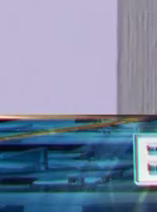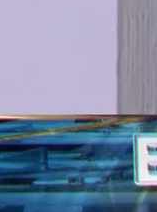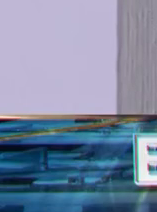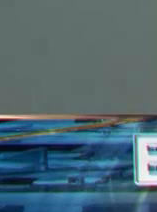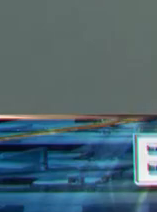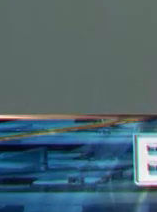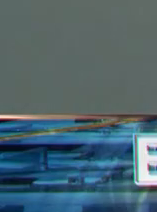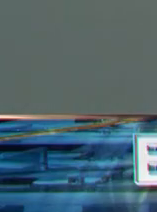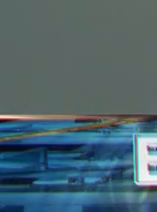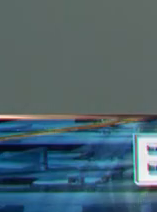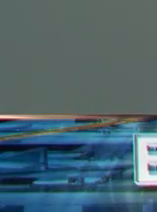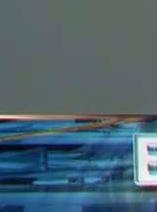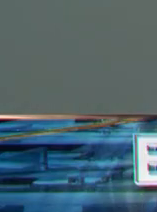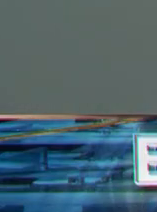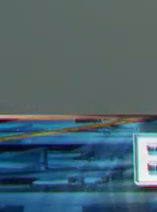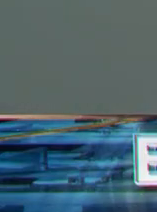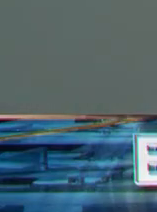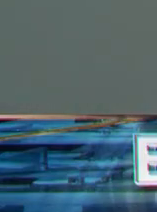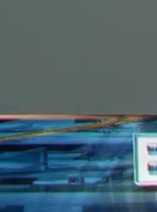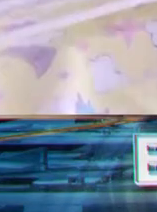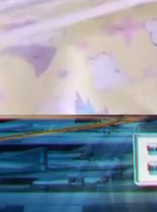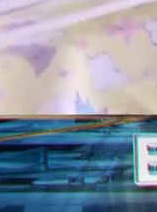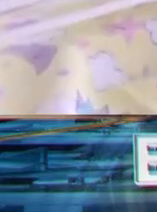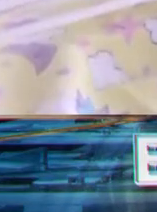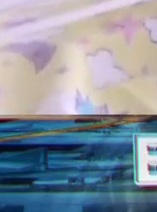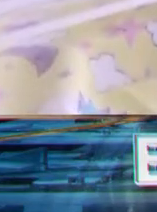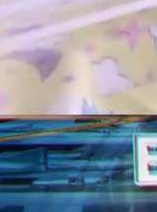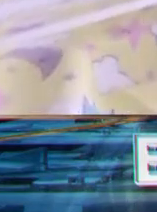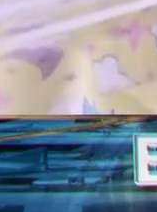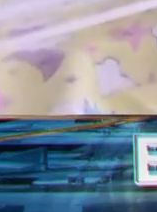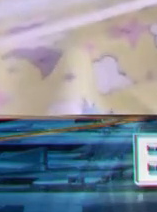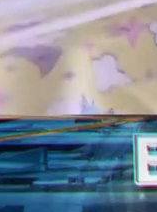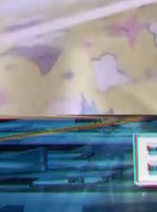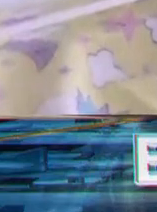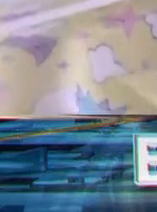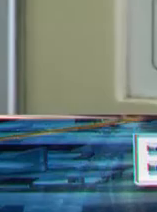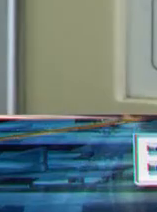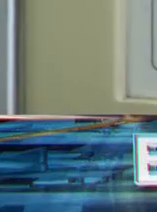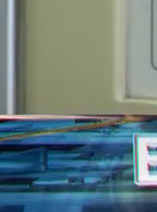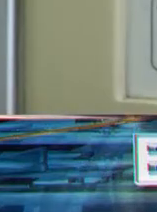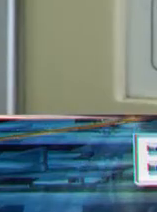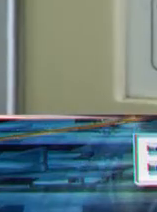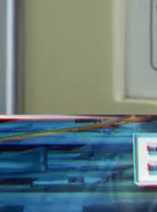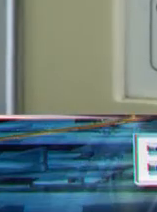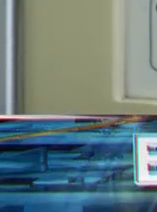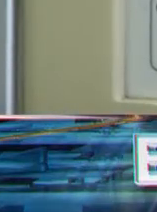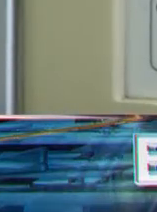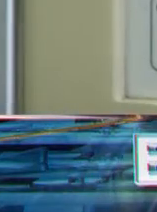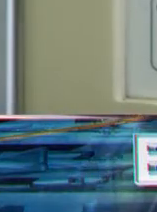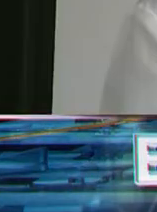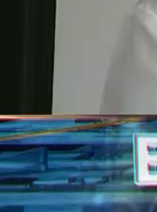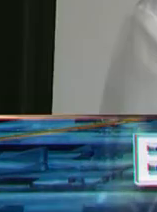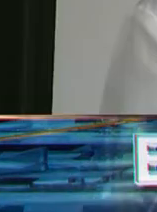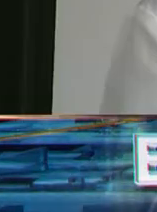Талдықорғанның таяу болашақта егіздер қаласына айналуға мүмкіндігі бар. Соңғы 2 жылда қалада 205 егіз бен 1 шем дүниеге